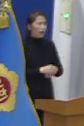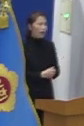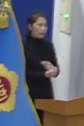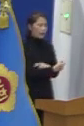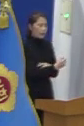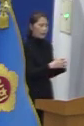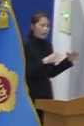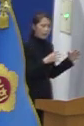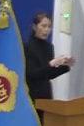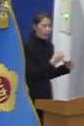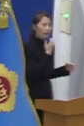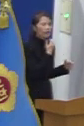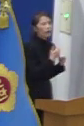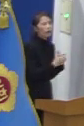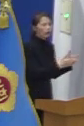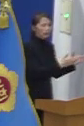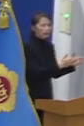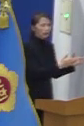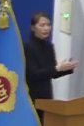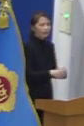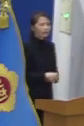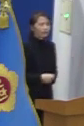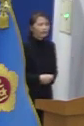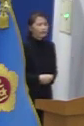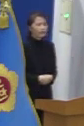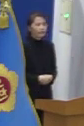길을 열어왔다고 자부합니다.